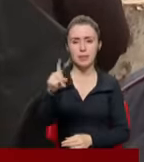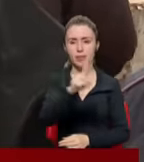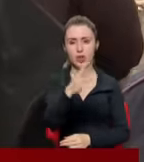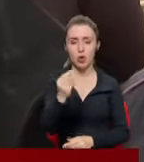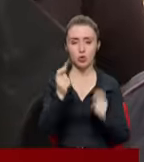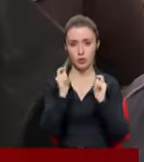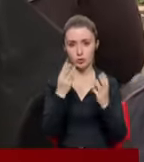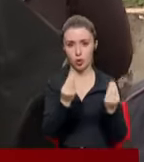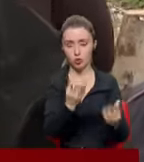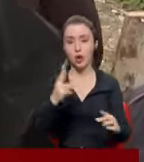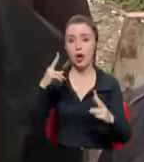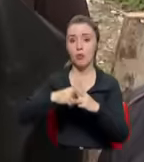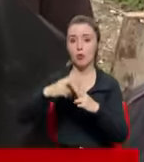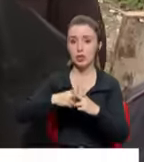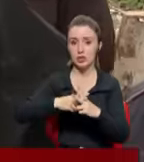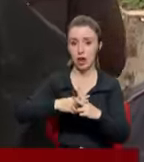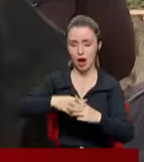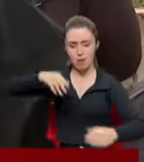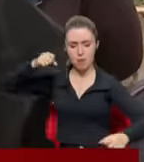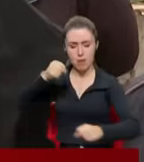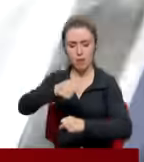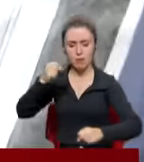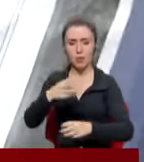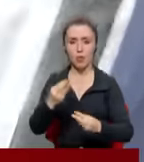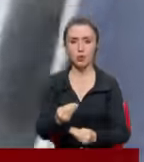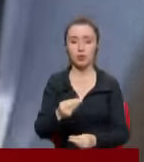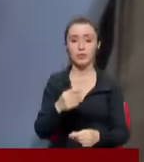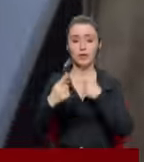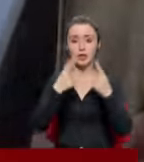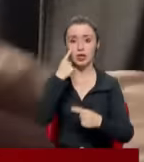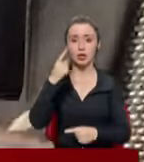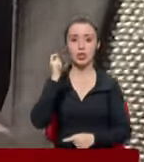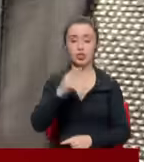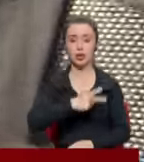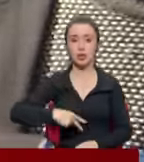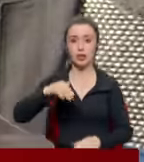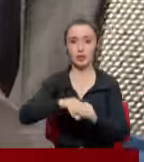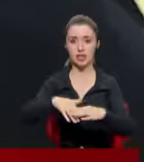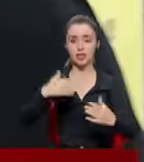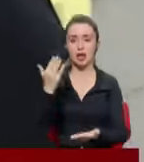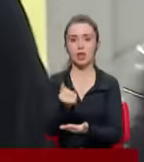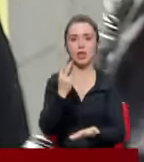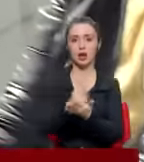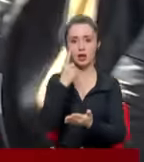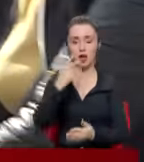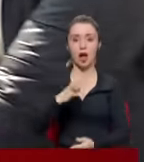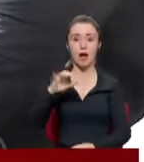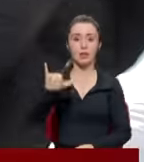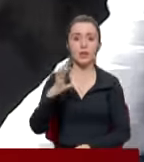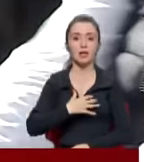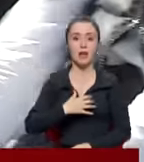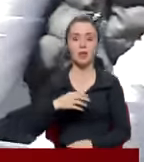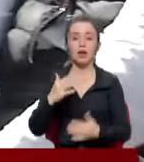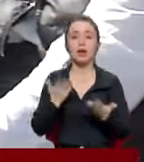Annem polislerin ayaklarının altında ezilirken kaldırdım iddiaya göre ilçe belediye meclisinden alınan kararla hak sahiplerinin rızası